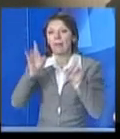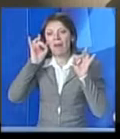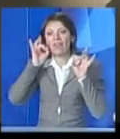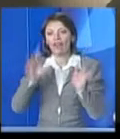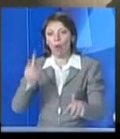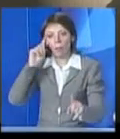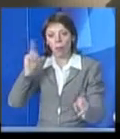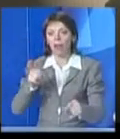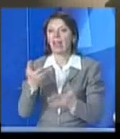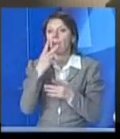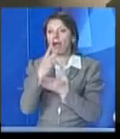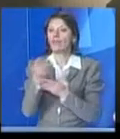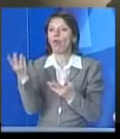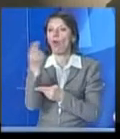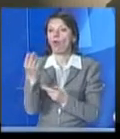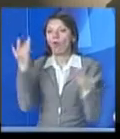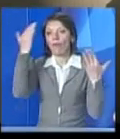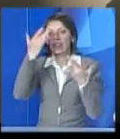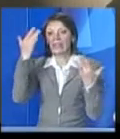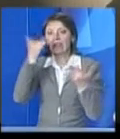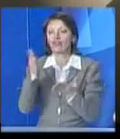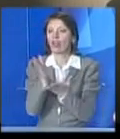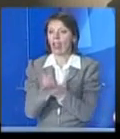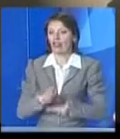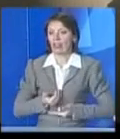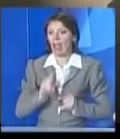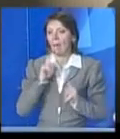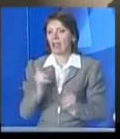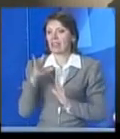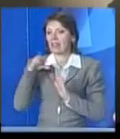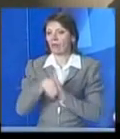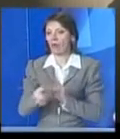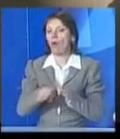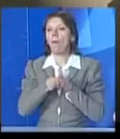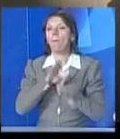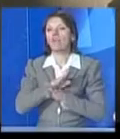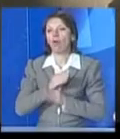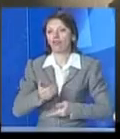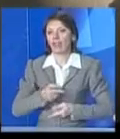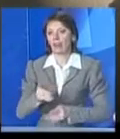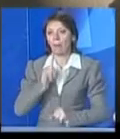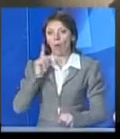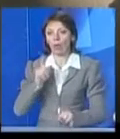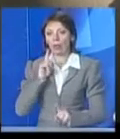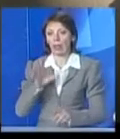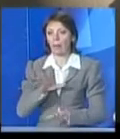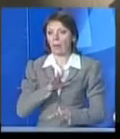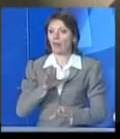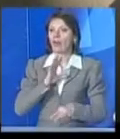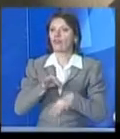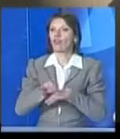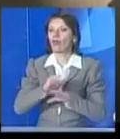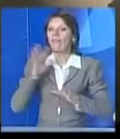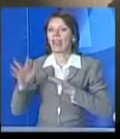Сплелось у кольорові сни твоє життя і пісня в ньому. Пішов життя ти молодим, мов то листок, що вітром